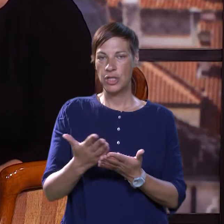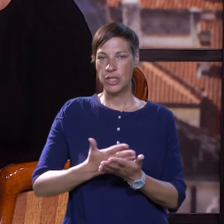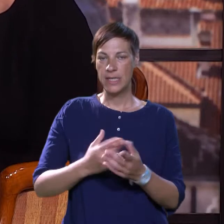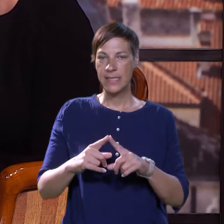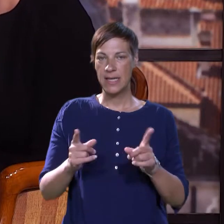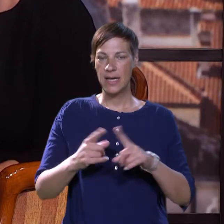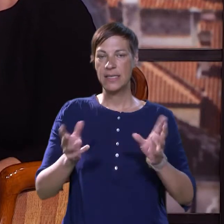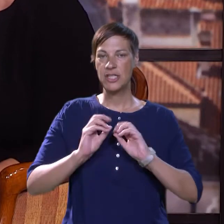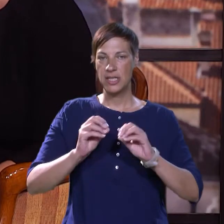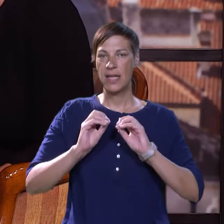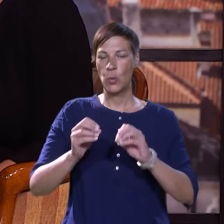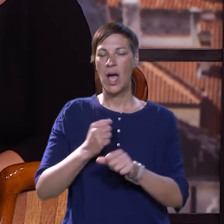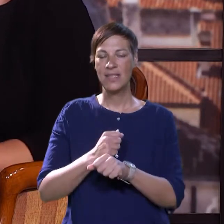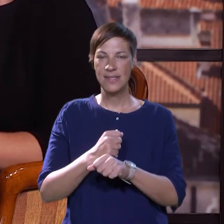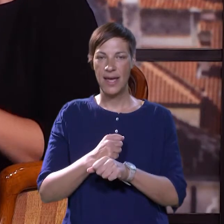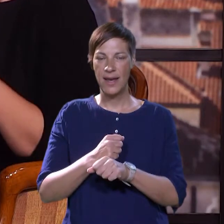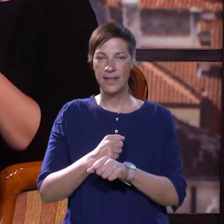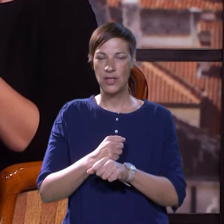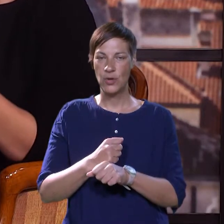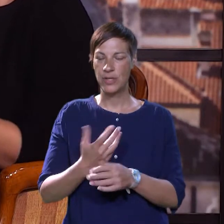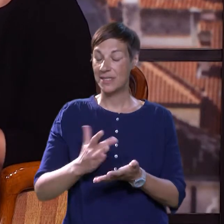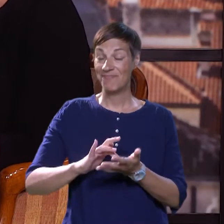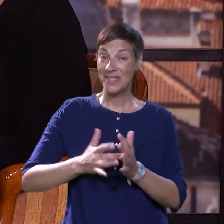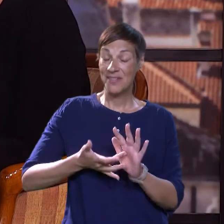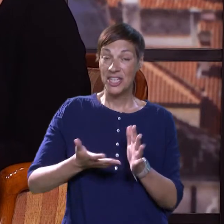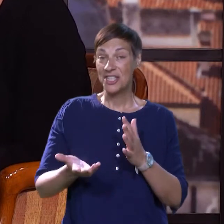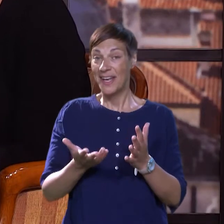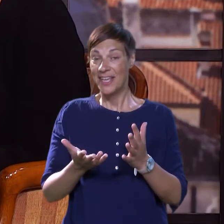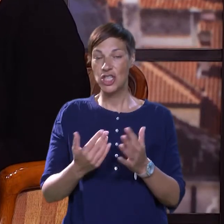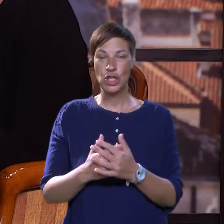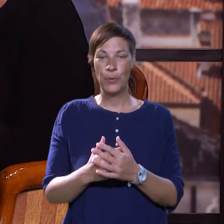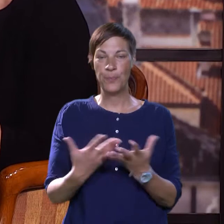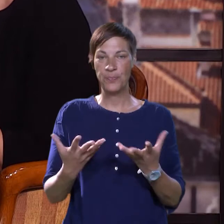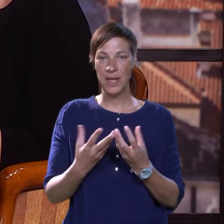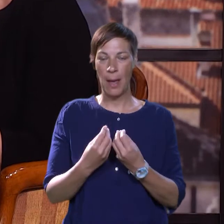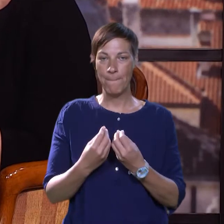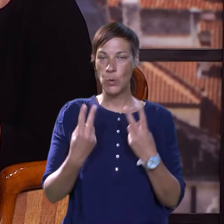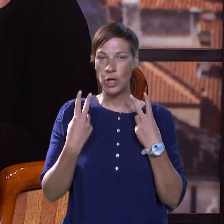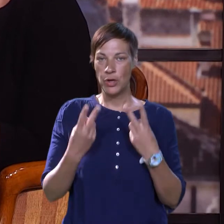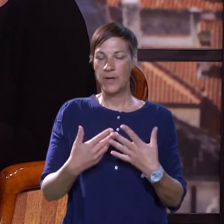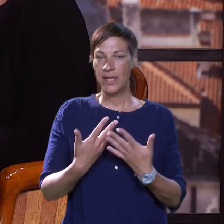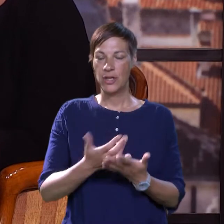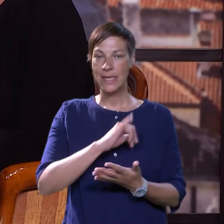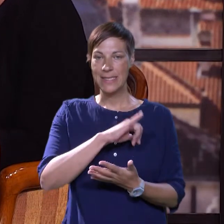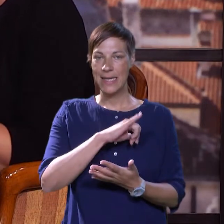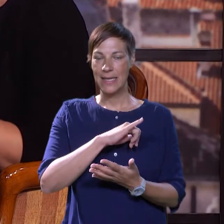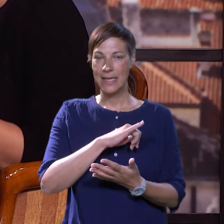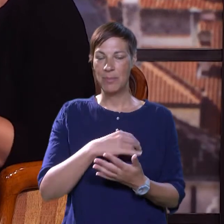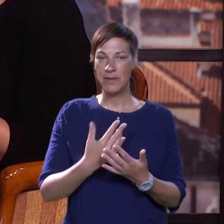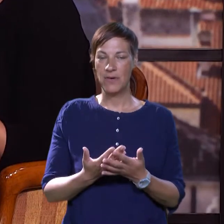niz različitih edukacija, radionica, svašta nešto punog, vrijednog i